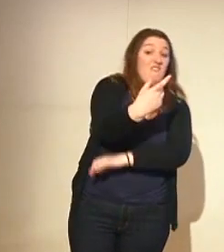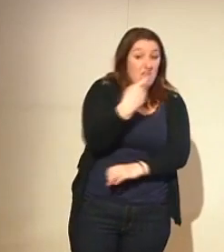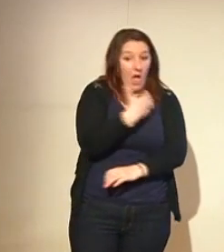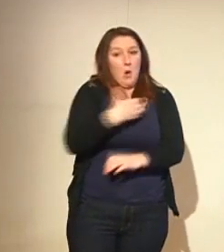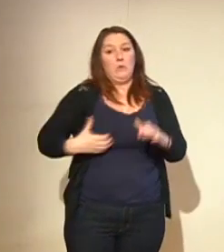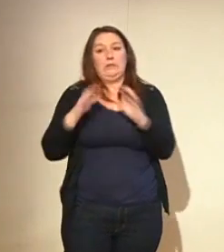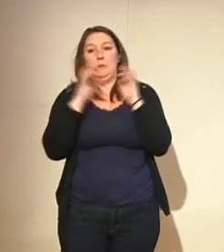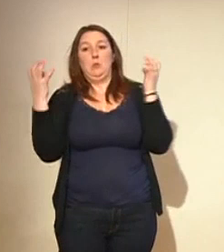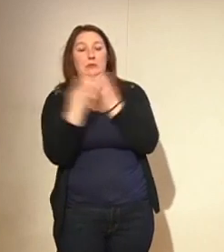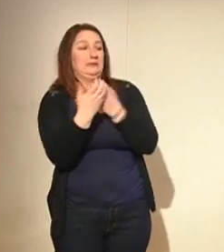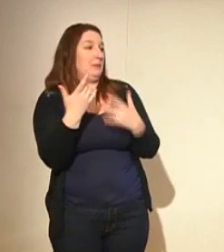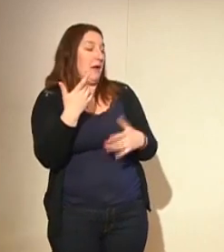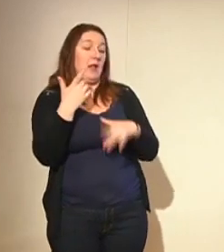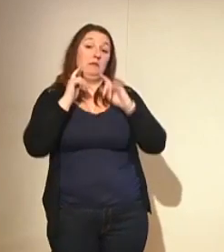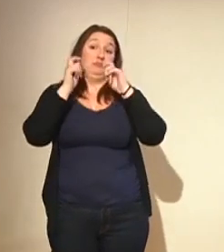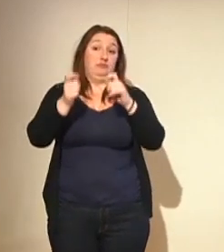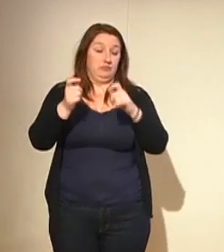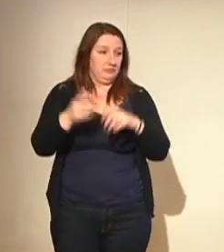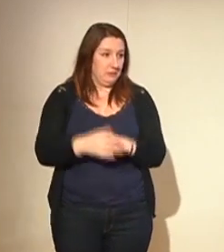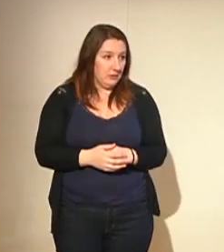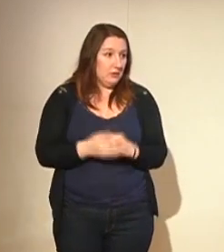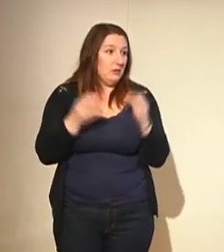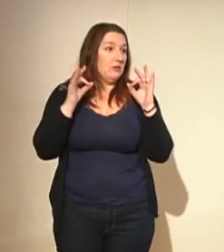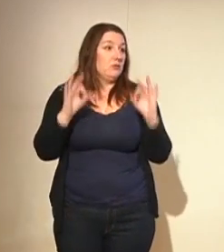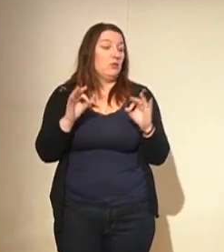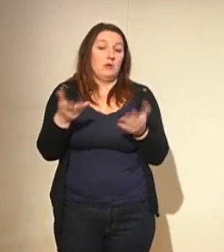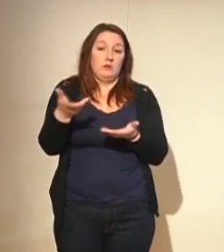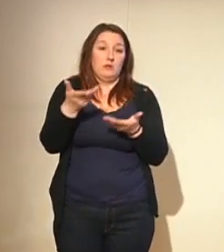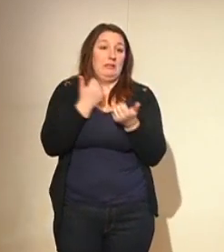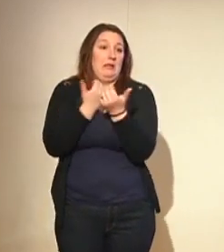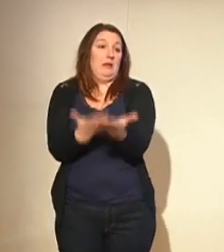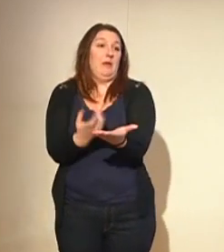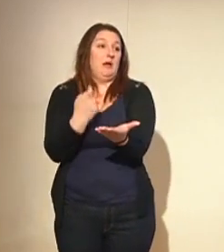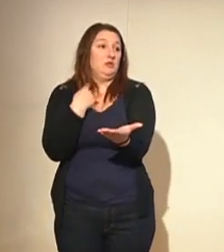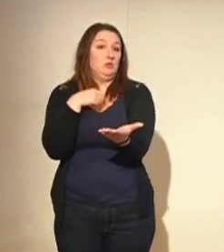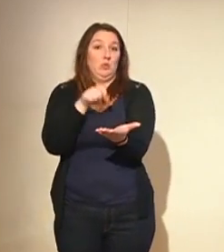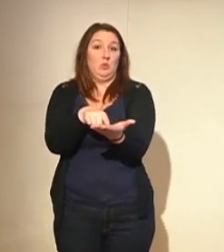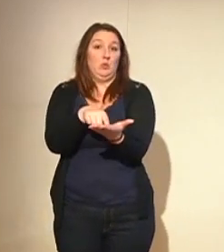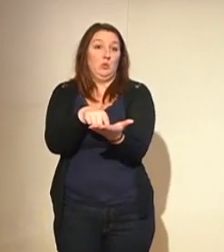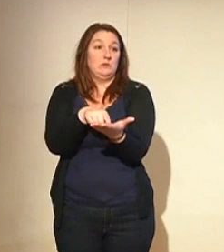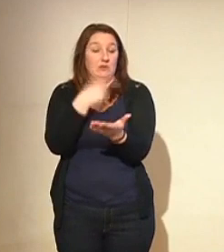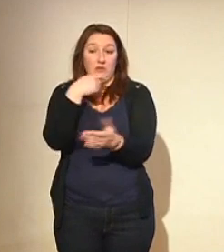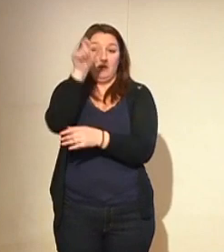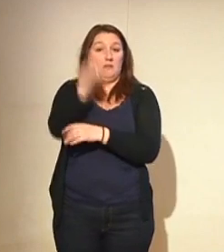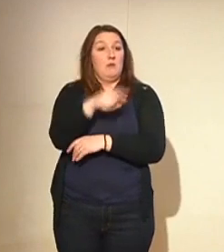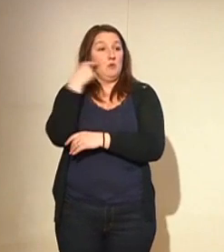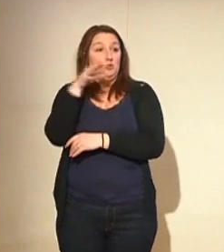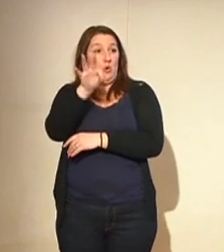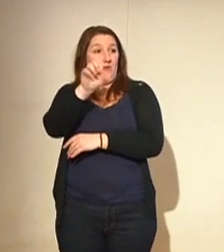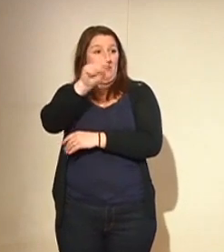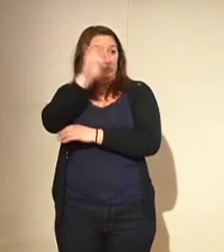conseil d'administration et donc la délibération serait d'autoriser Monsieur